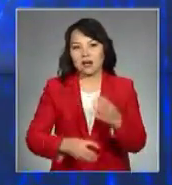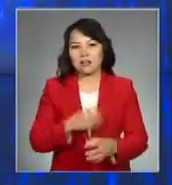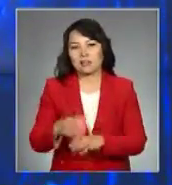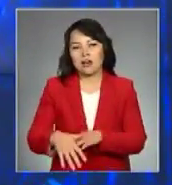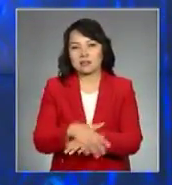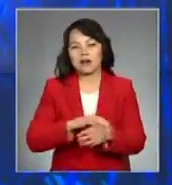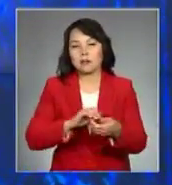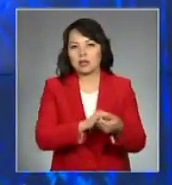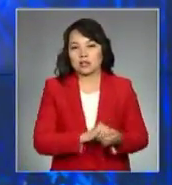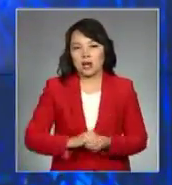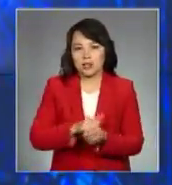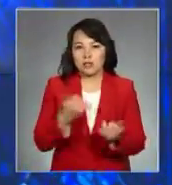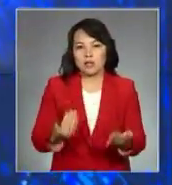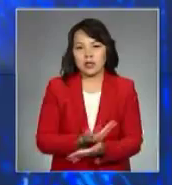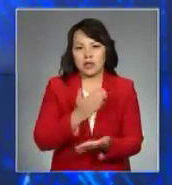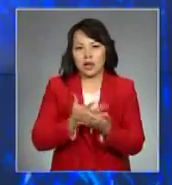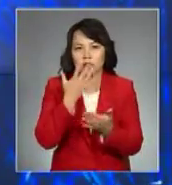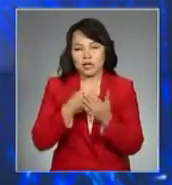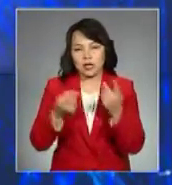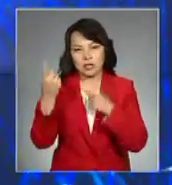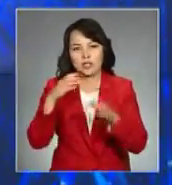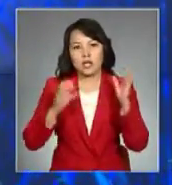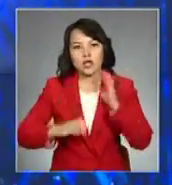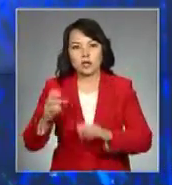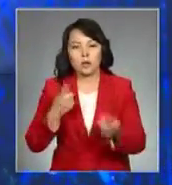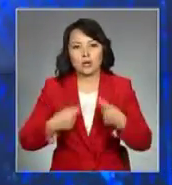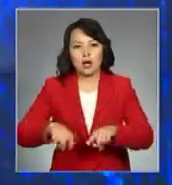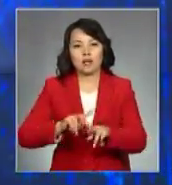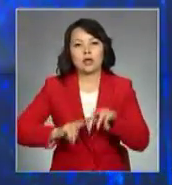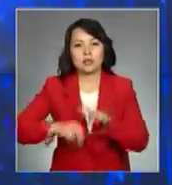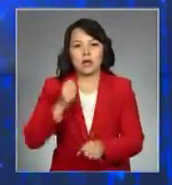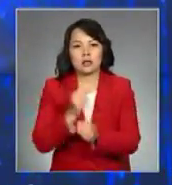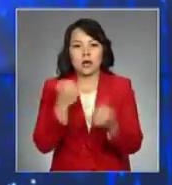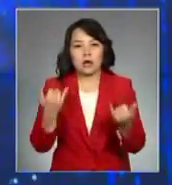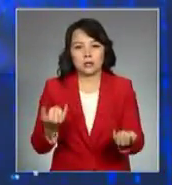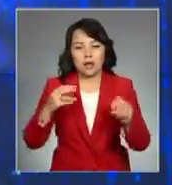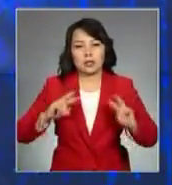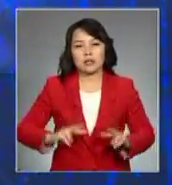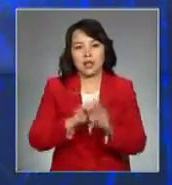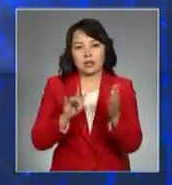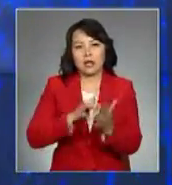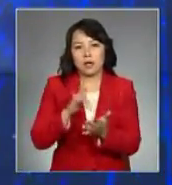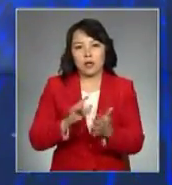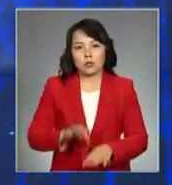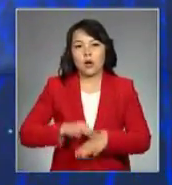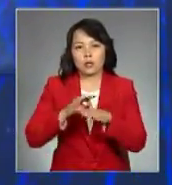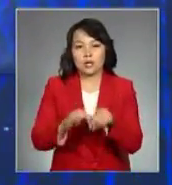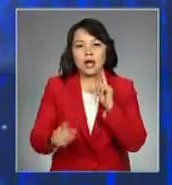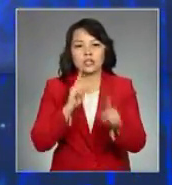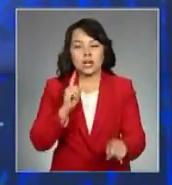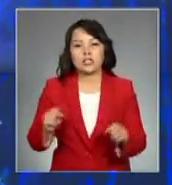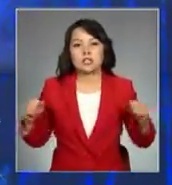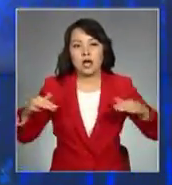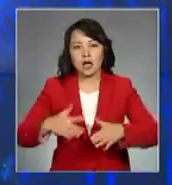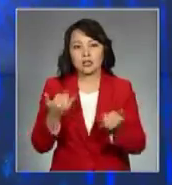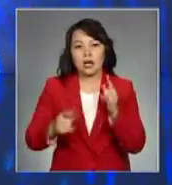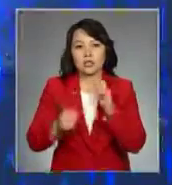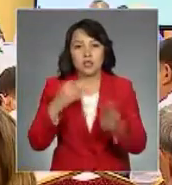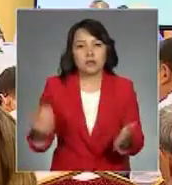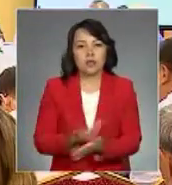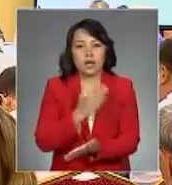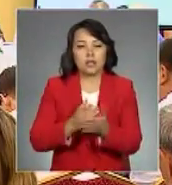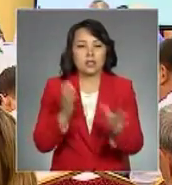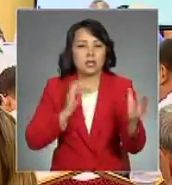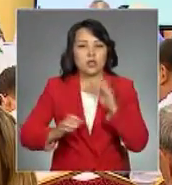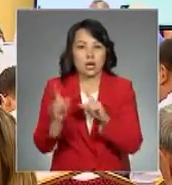Қазақстан халқы ассамблеясы жанынан медиация институты құрылатын болды. Бұл туралы бүгін Елордада өткен алқалы жиында айтылды. Жаңа